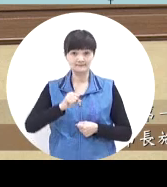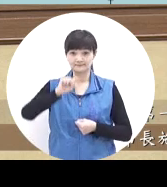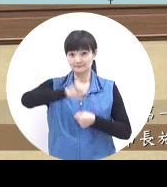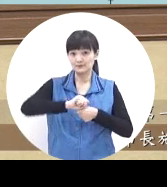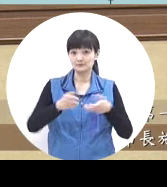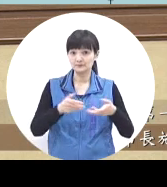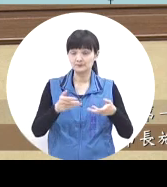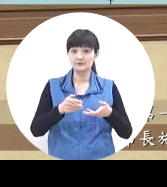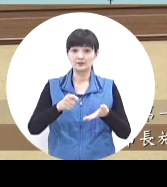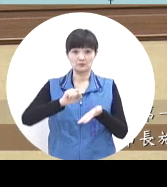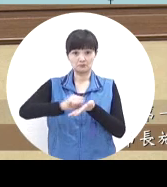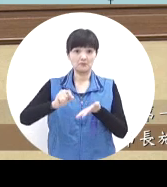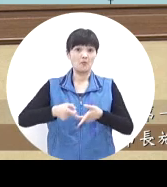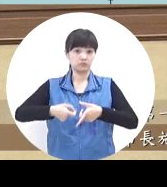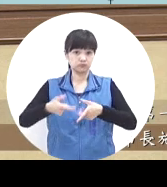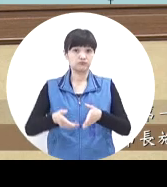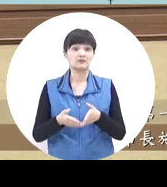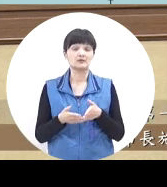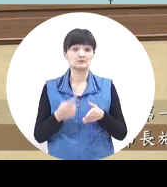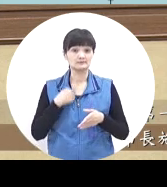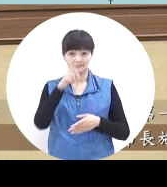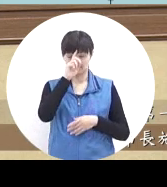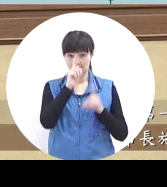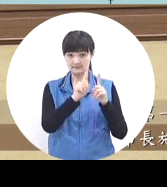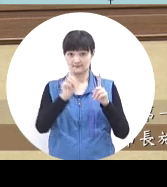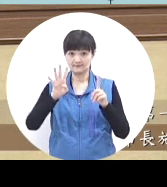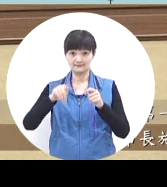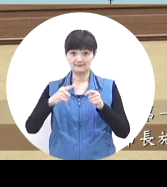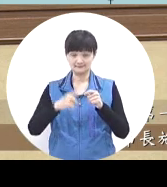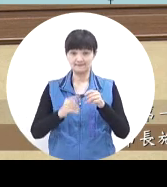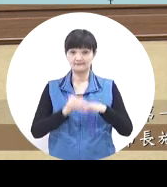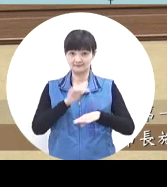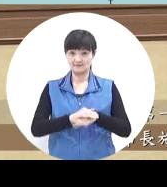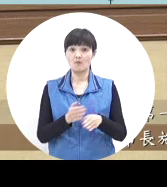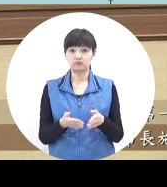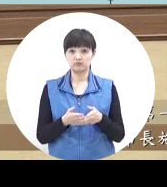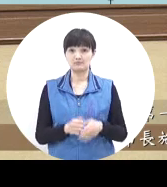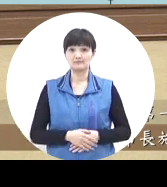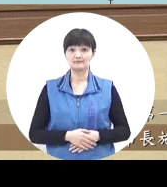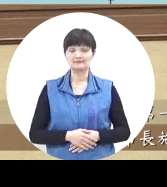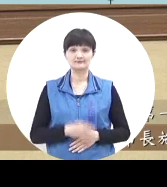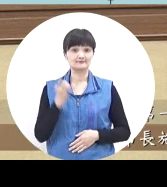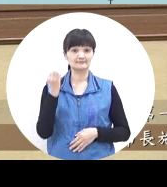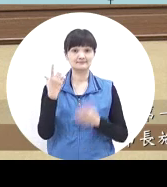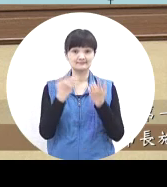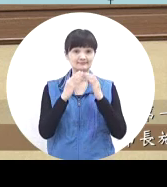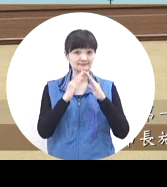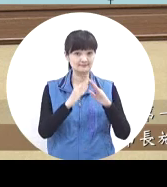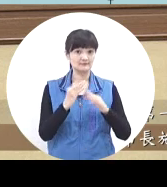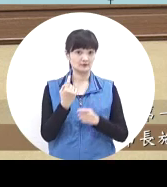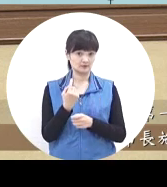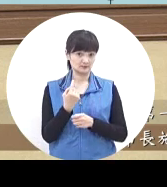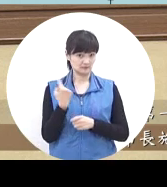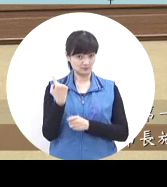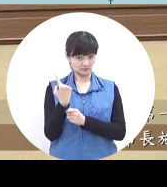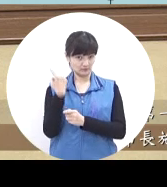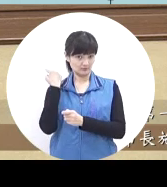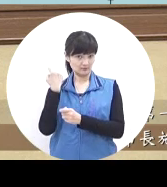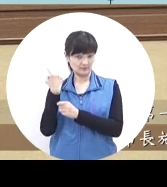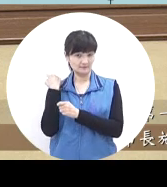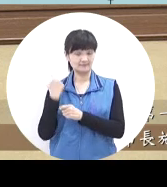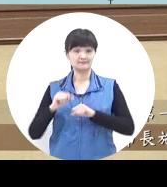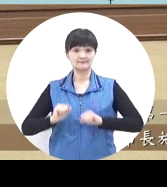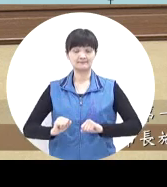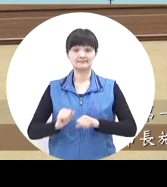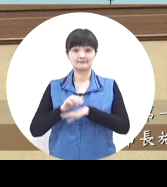标，希望能够114年能够完工。至于新北市也配合去年在康宁街的扩宽